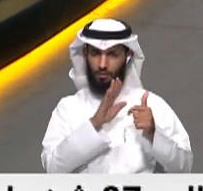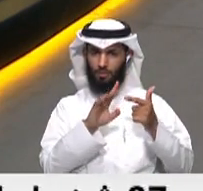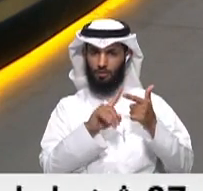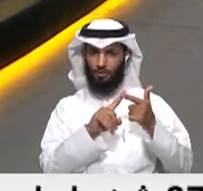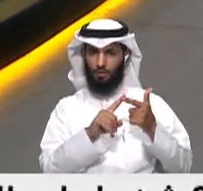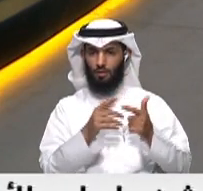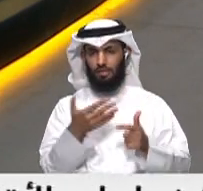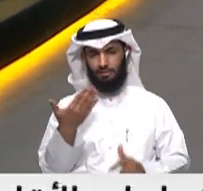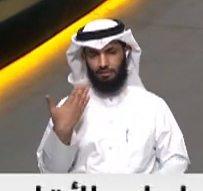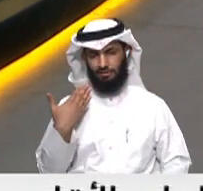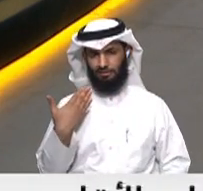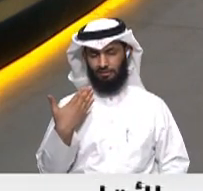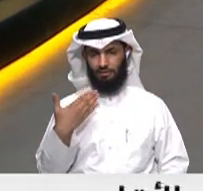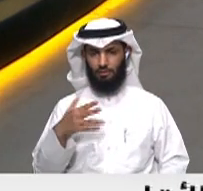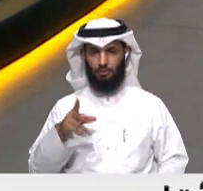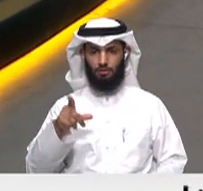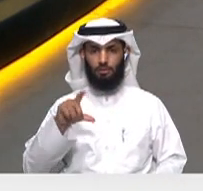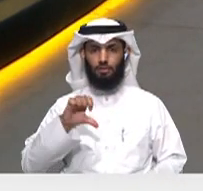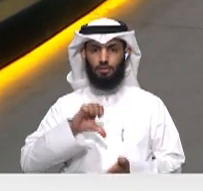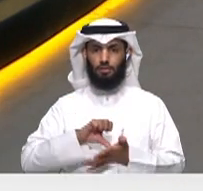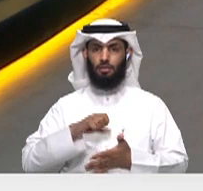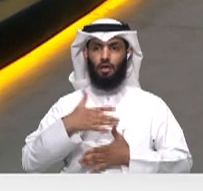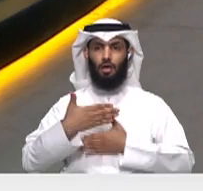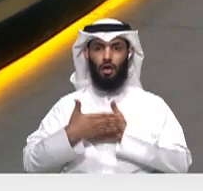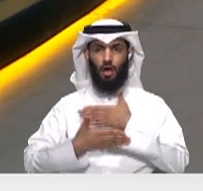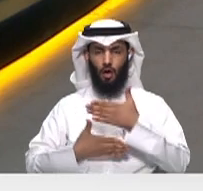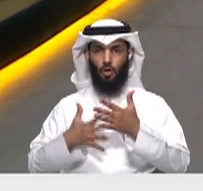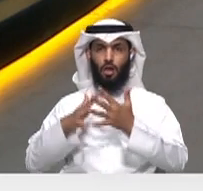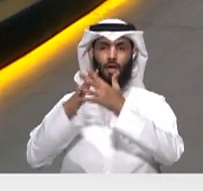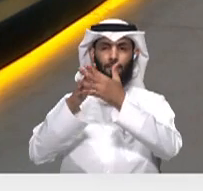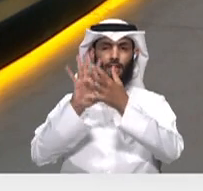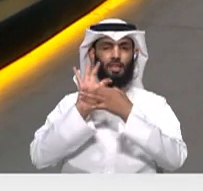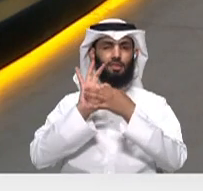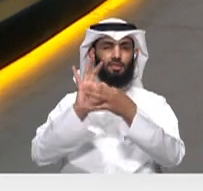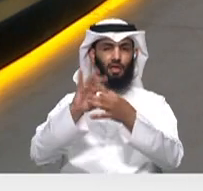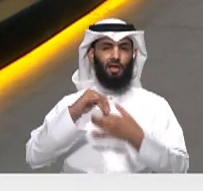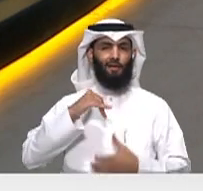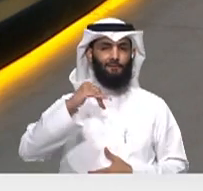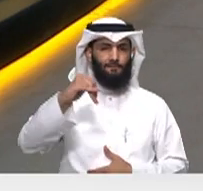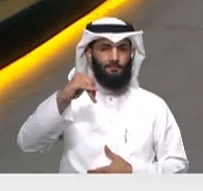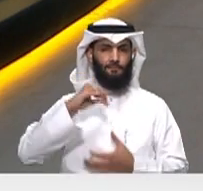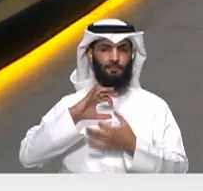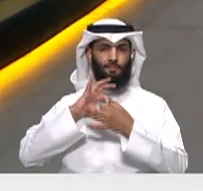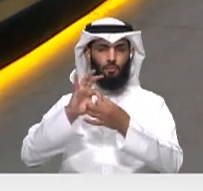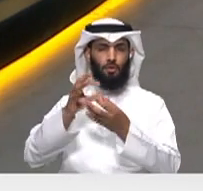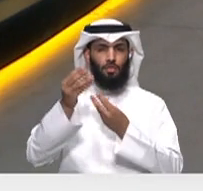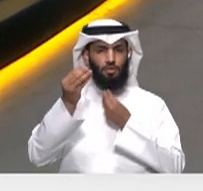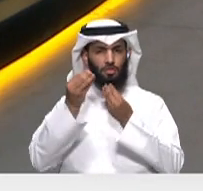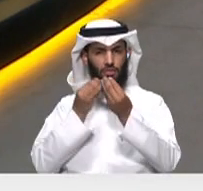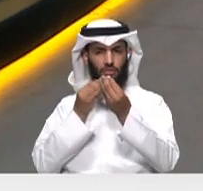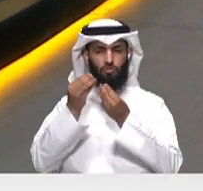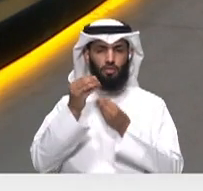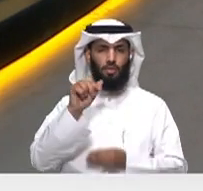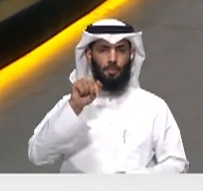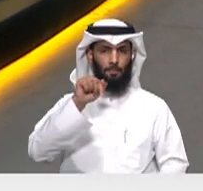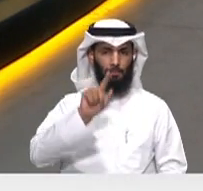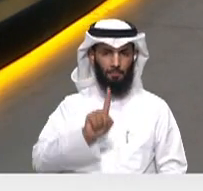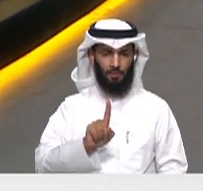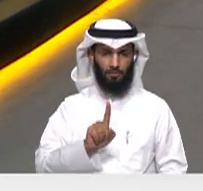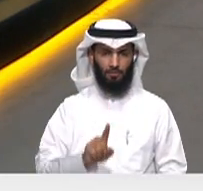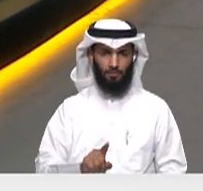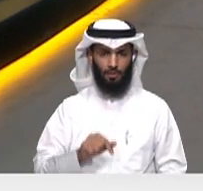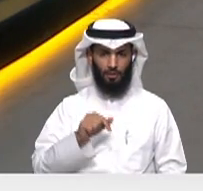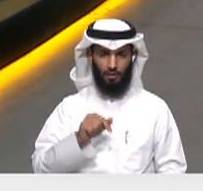في الآونة الأخيرة بتهدئة الأمور مع الولايات المتحدة وبالأخذ والرد معها، ولكن الآن